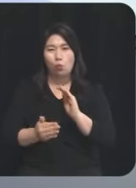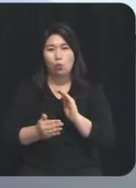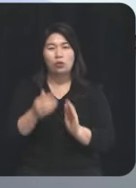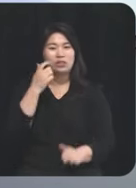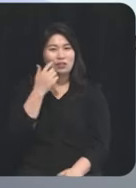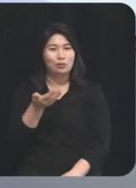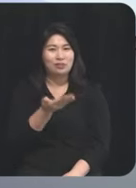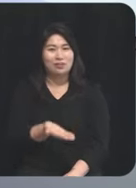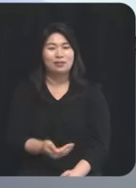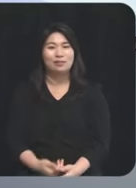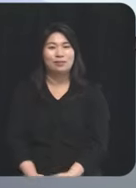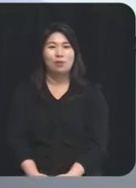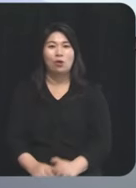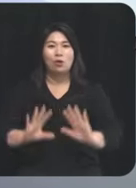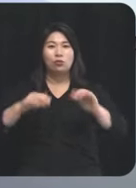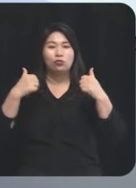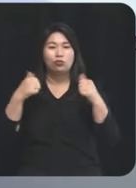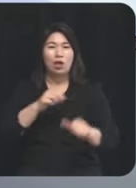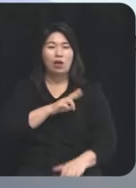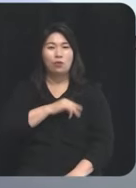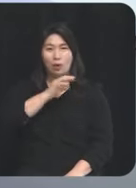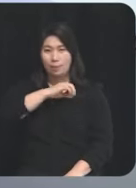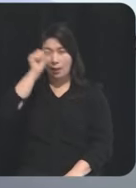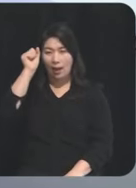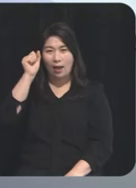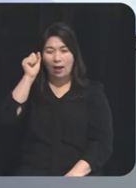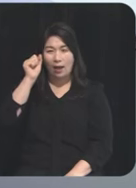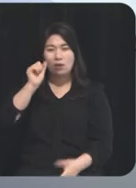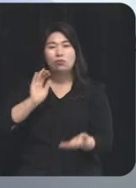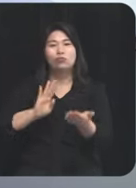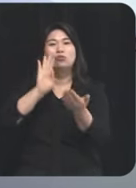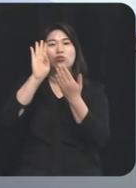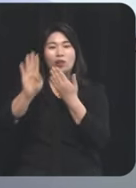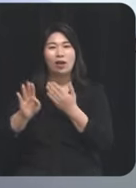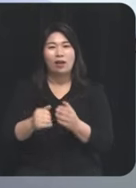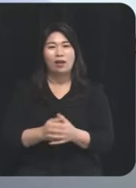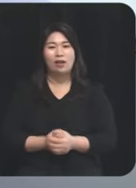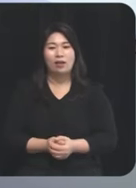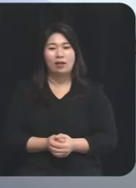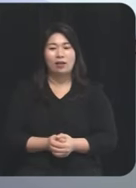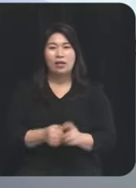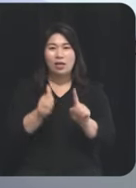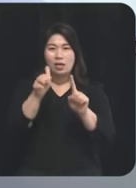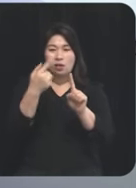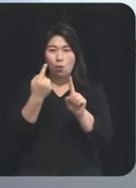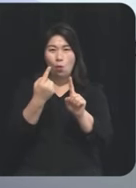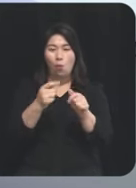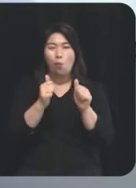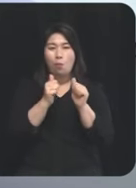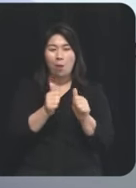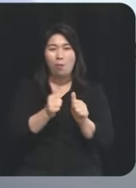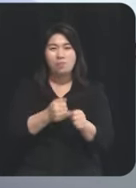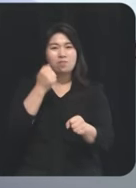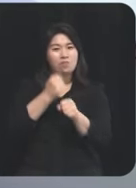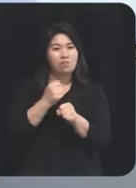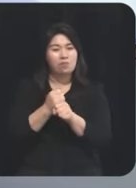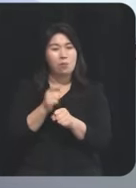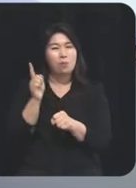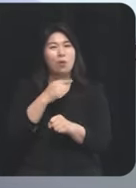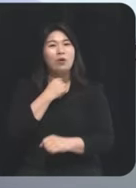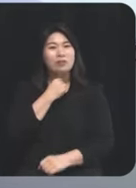하겠습니다. 국회의원에 이제 당선이 된다면 1호 법률안으로 무엇을 추진하고